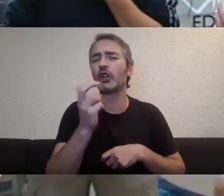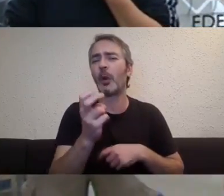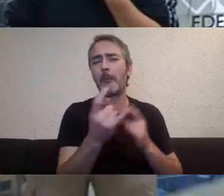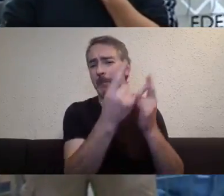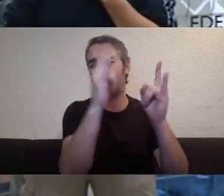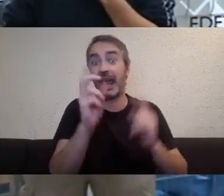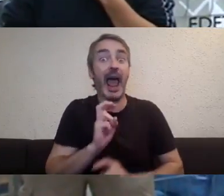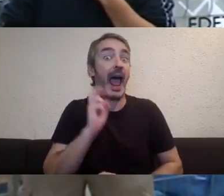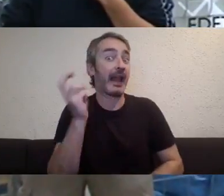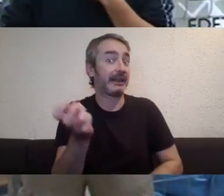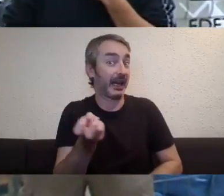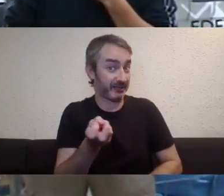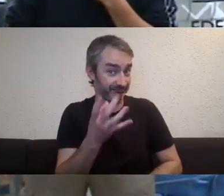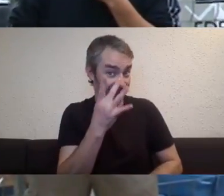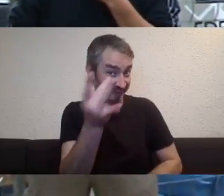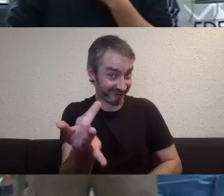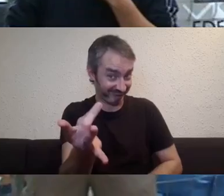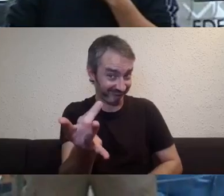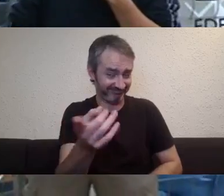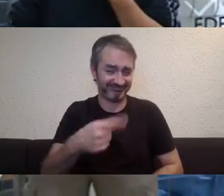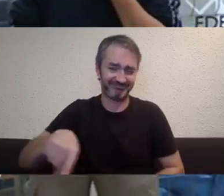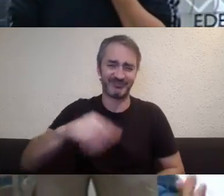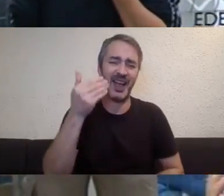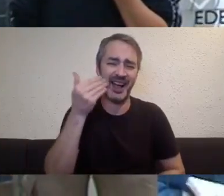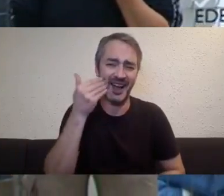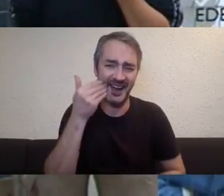tenien altres plantes.